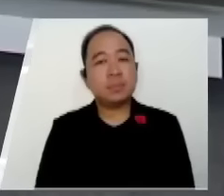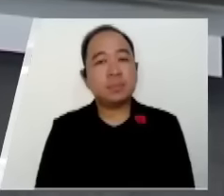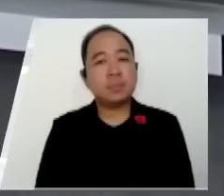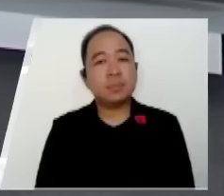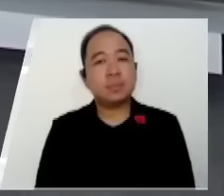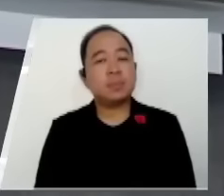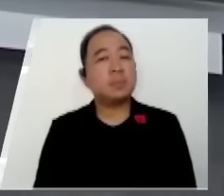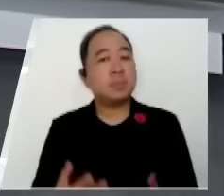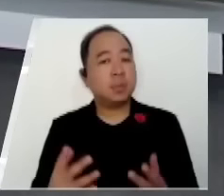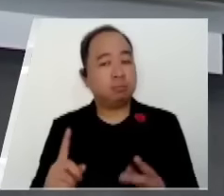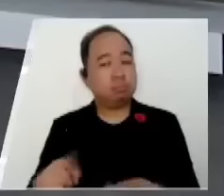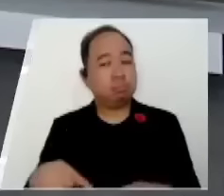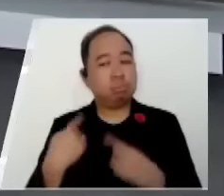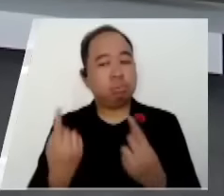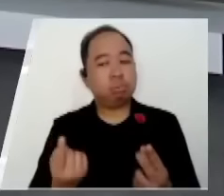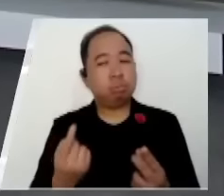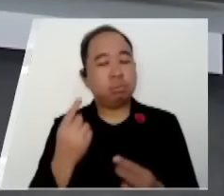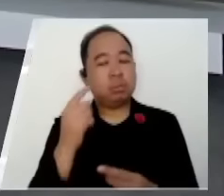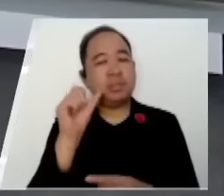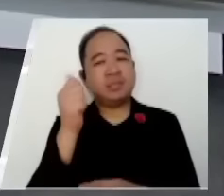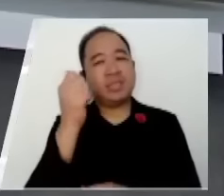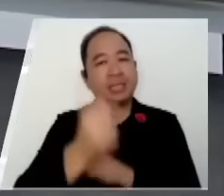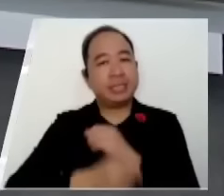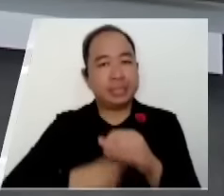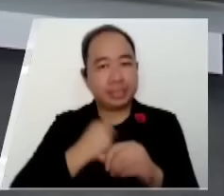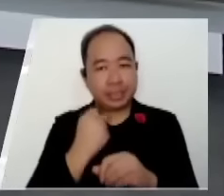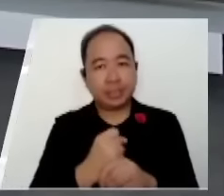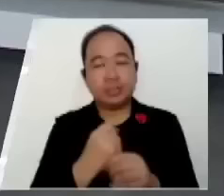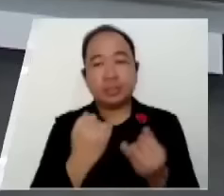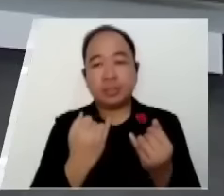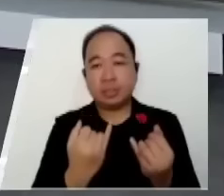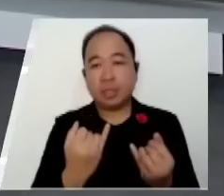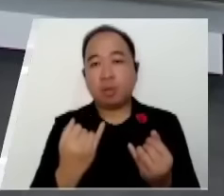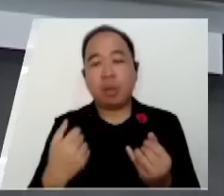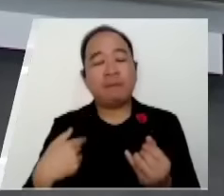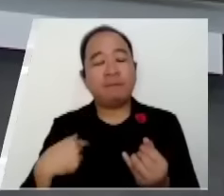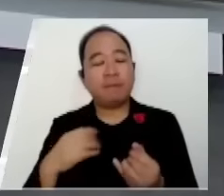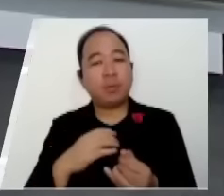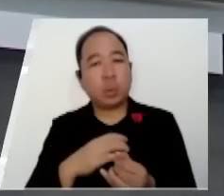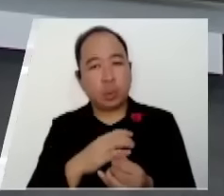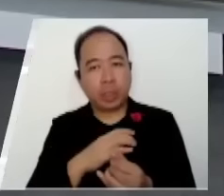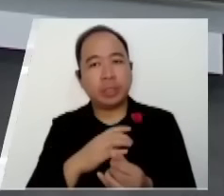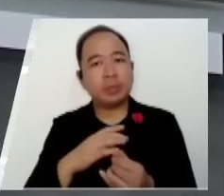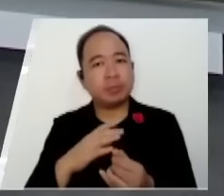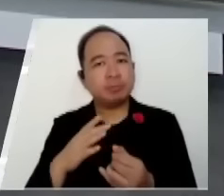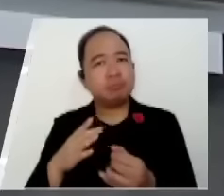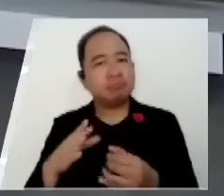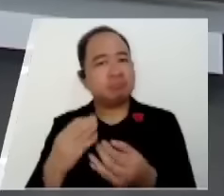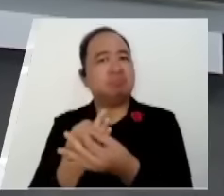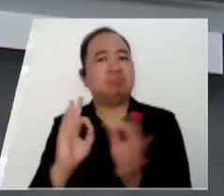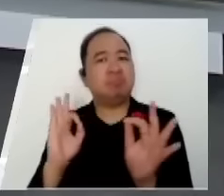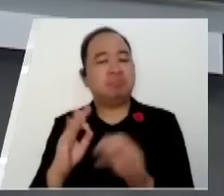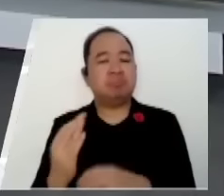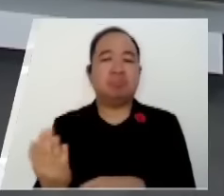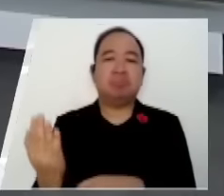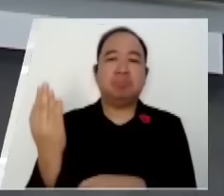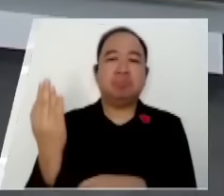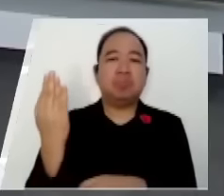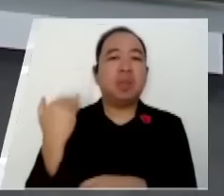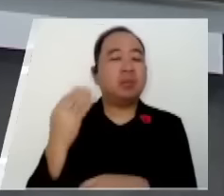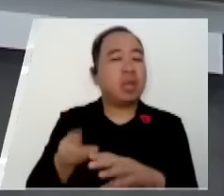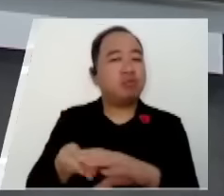isang dekada, inabsuelto ng Sandigan Bayan sa kasong graft at malversation ang dating alkalde ng Makati na si